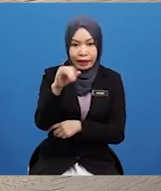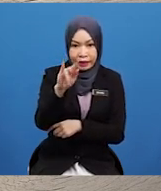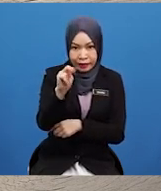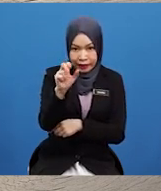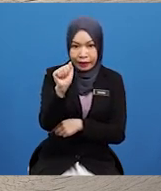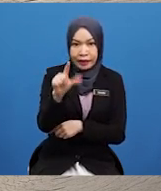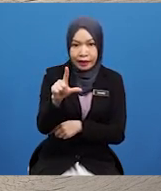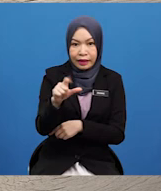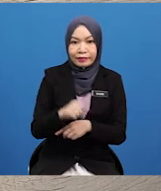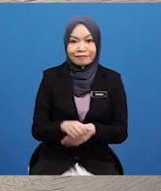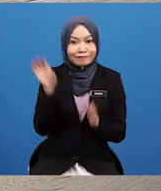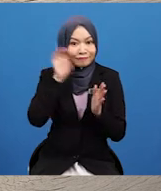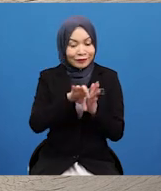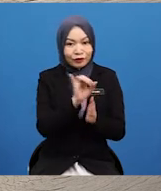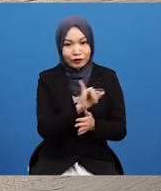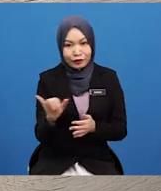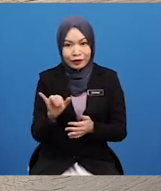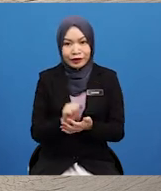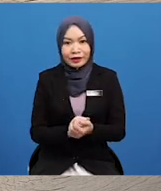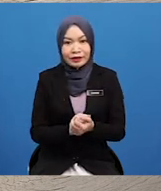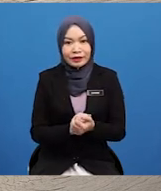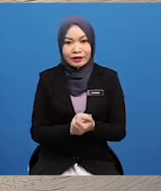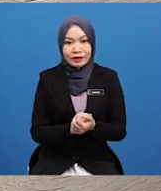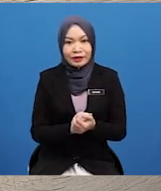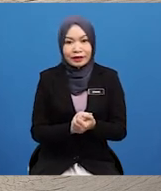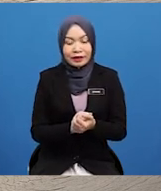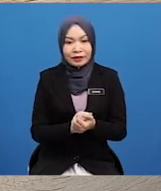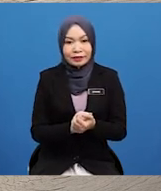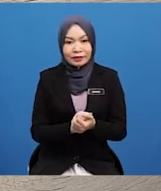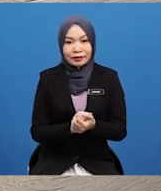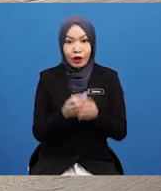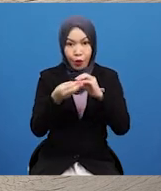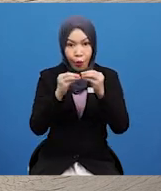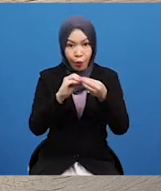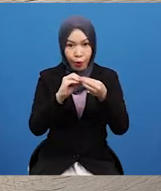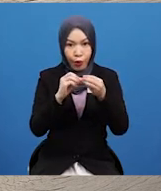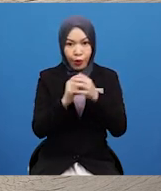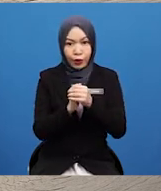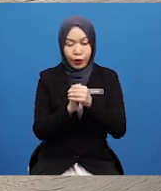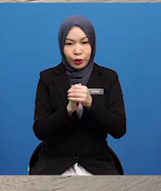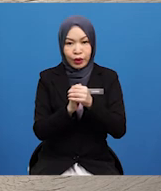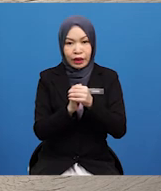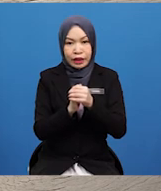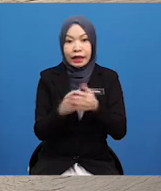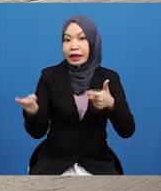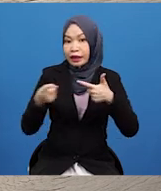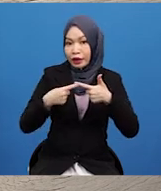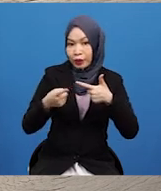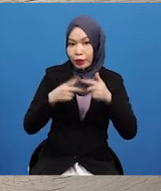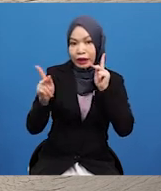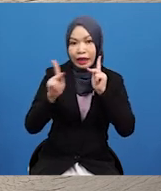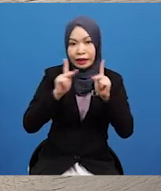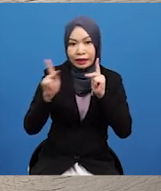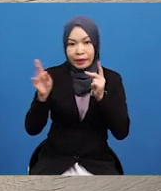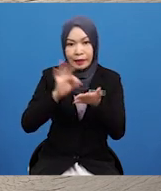107, 13,000, 3 juta. Yang kedua, kata bilangan tak tentu.